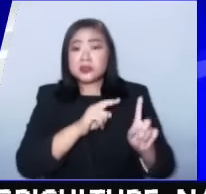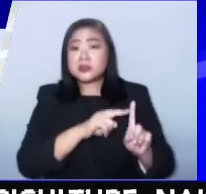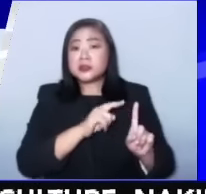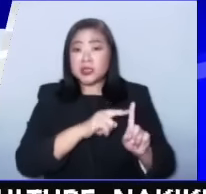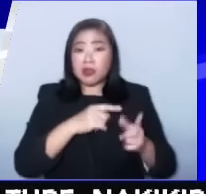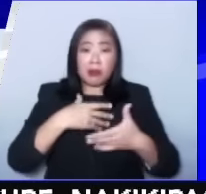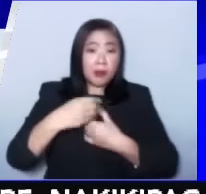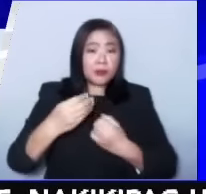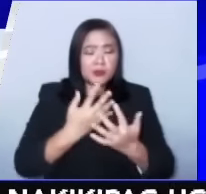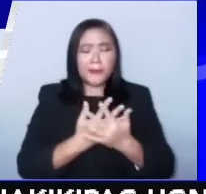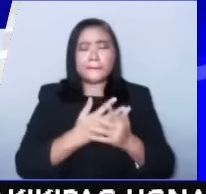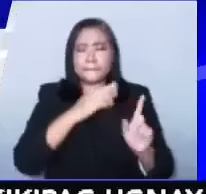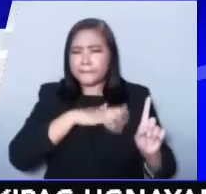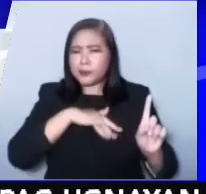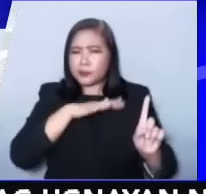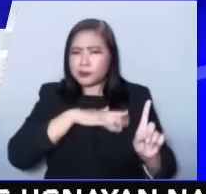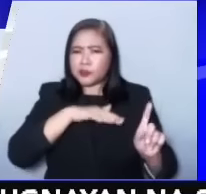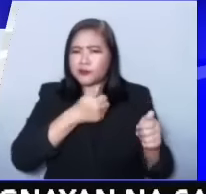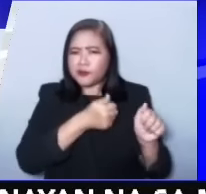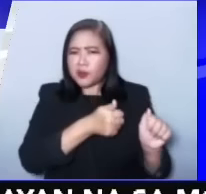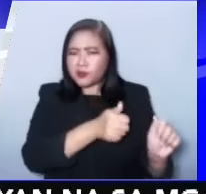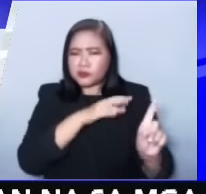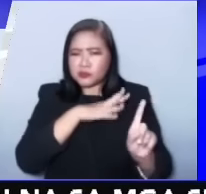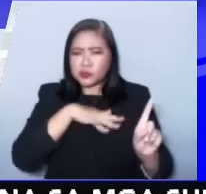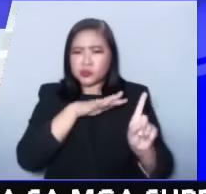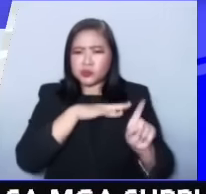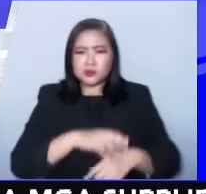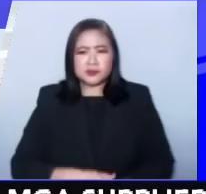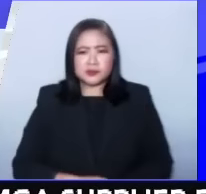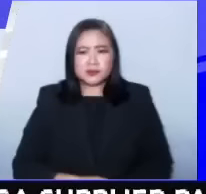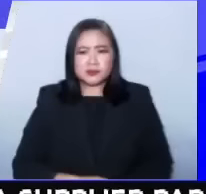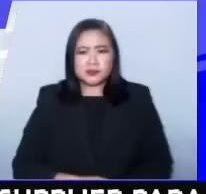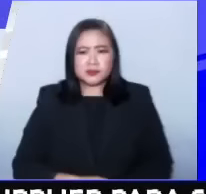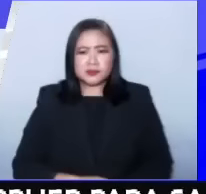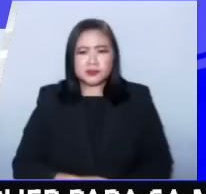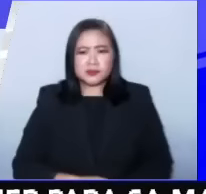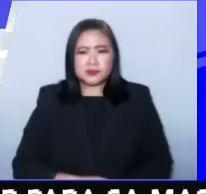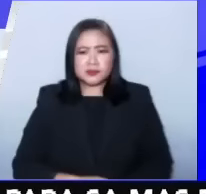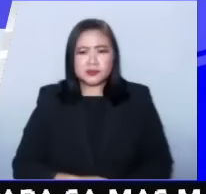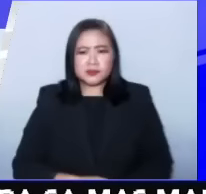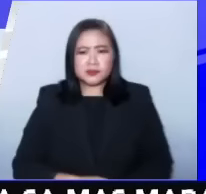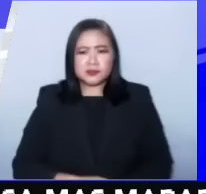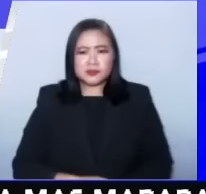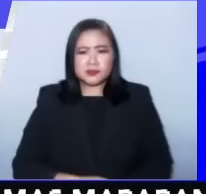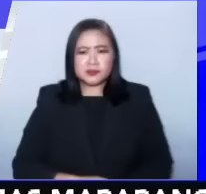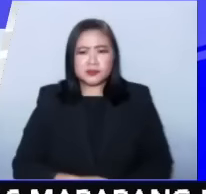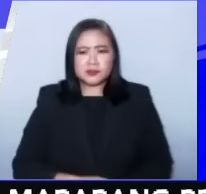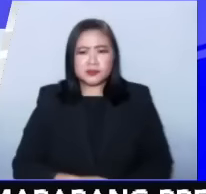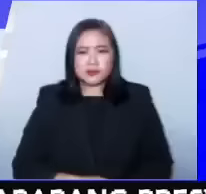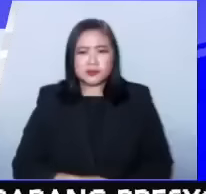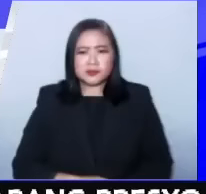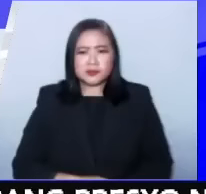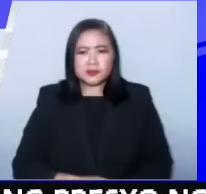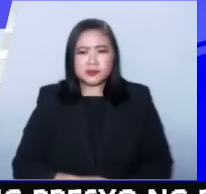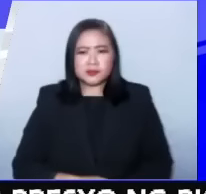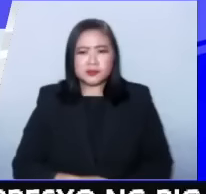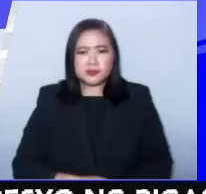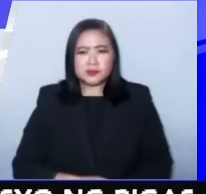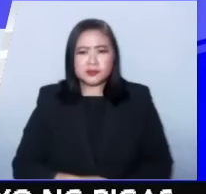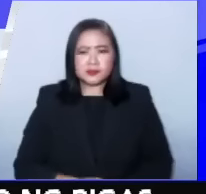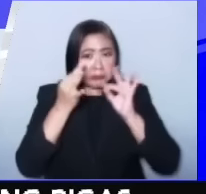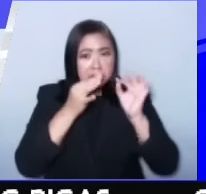po natin siya ah tintingnan po natin kung siya ay babalik sa pagbebenta ng illegal na droga